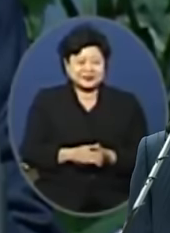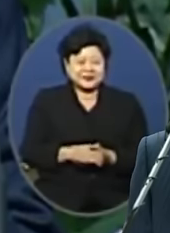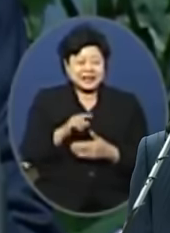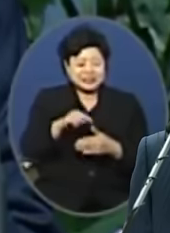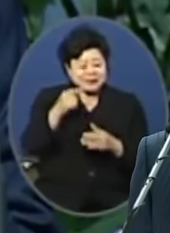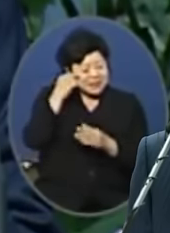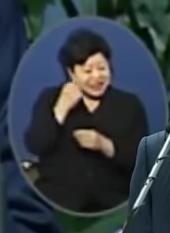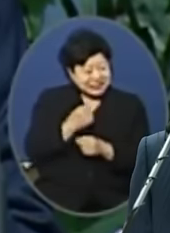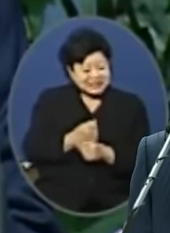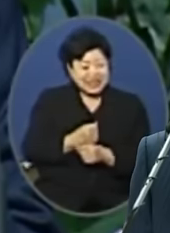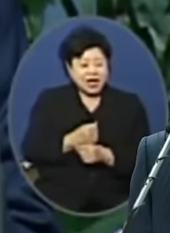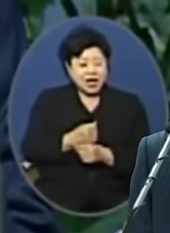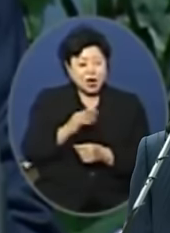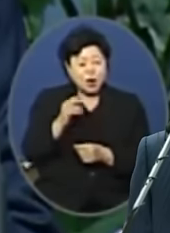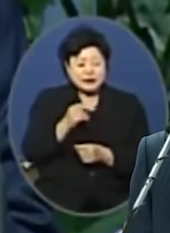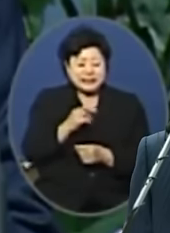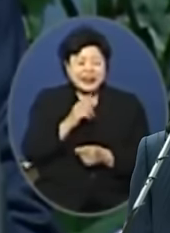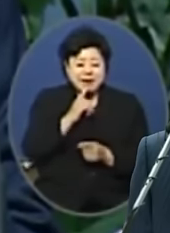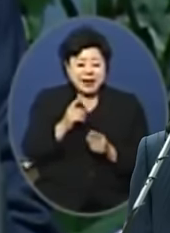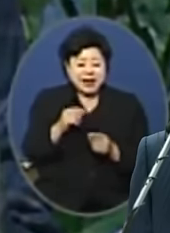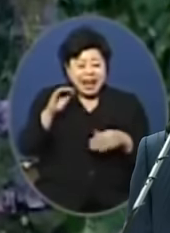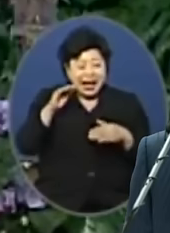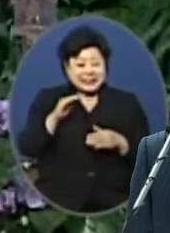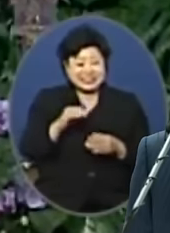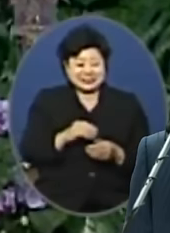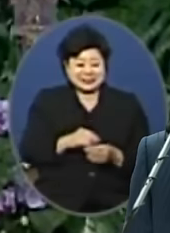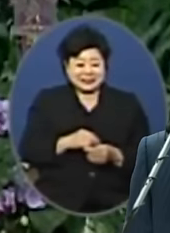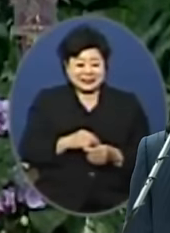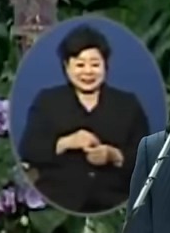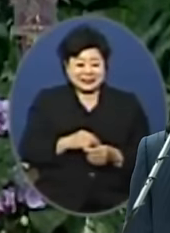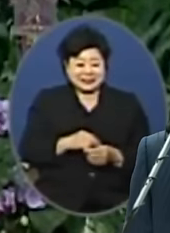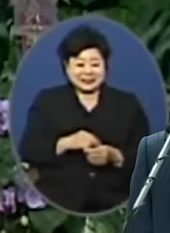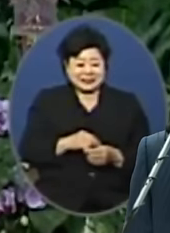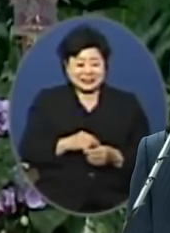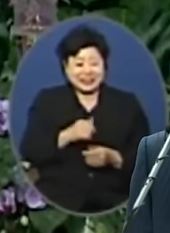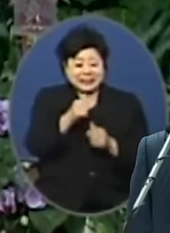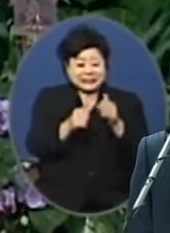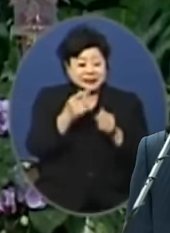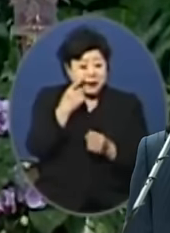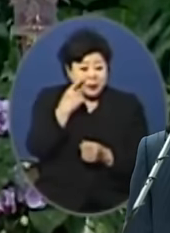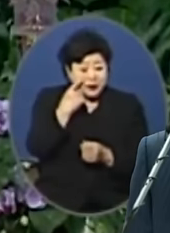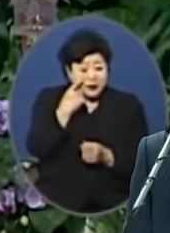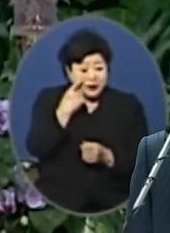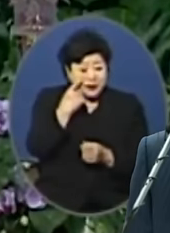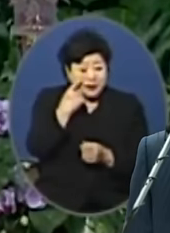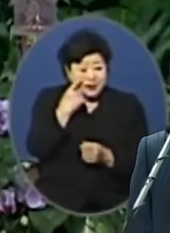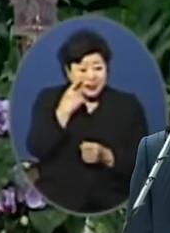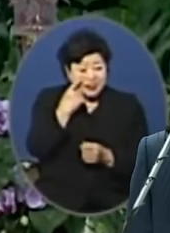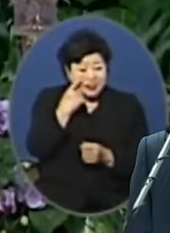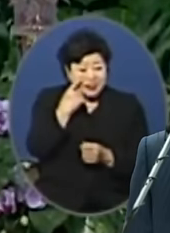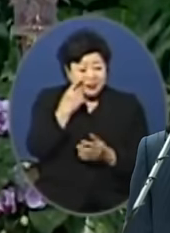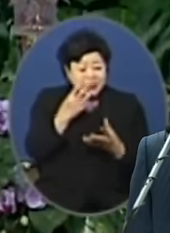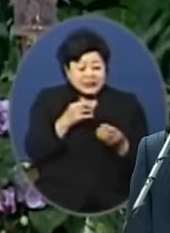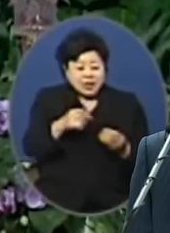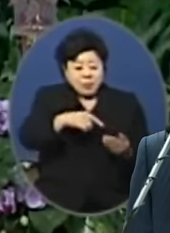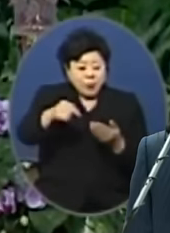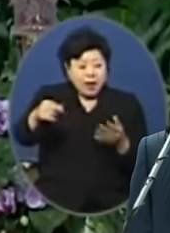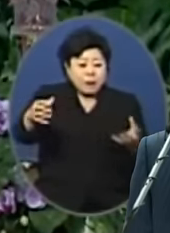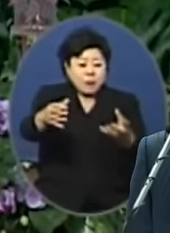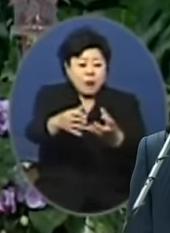심리학자 로젠탈이라는 사람은 학생들을 대상으로 흥미로운 실험을 했습니다. 무작위로 초등학생들을